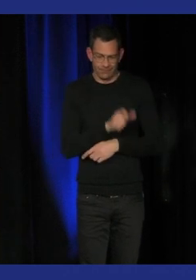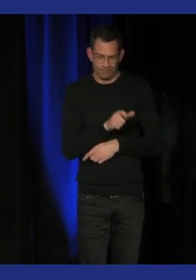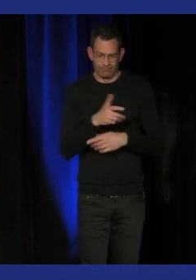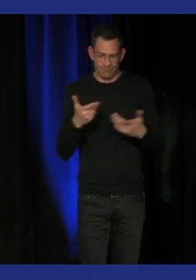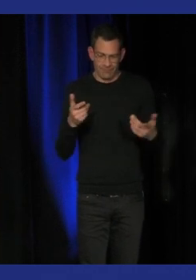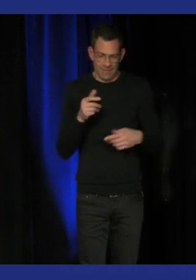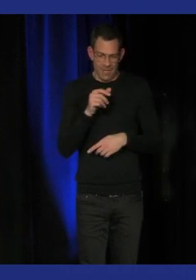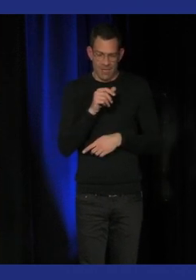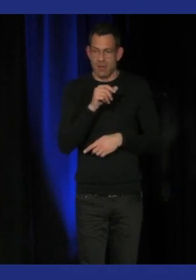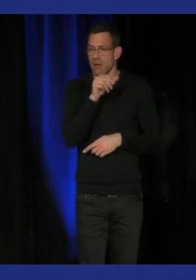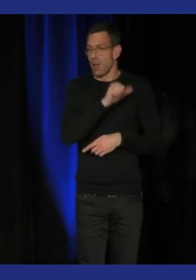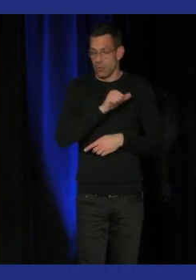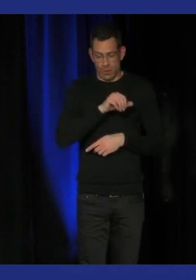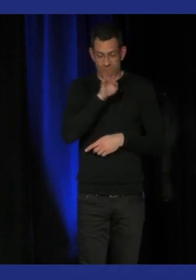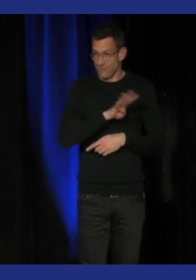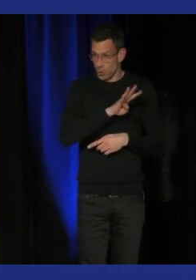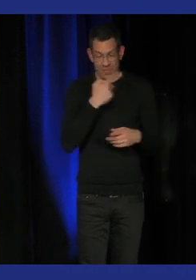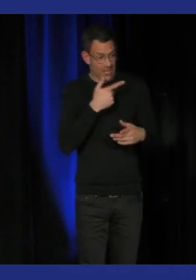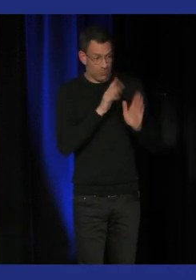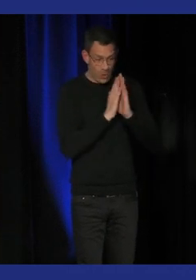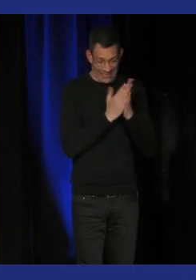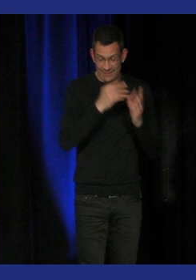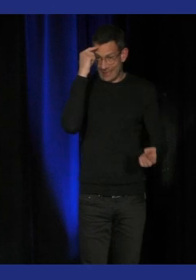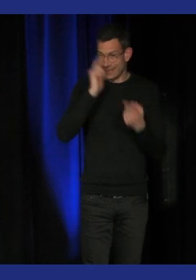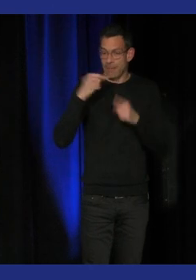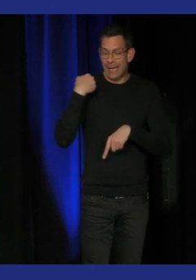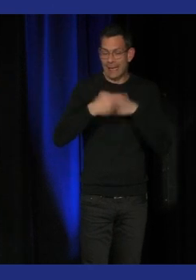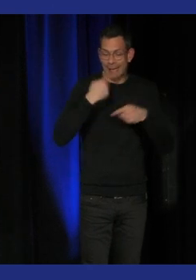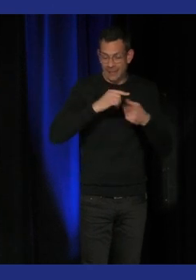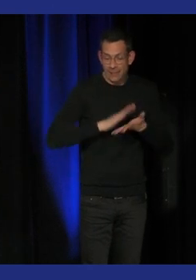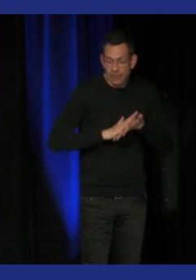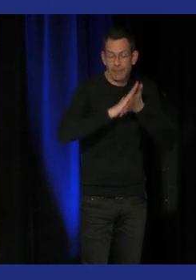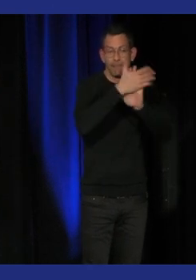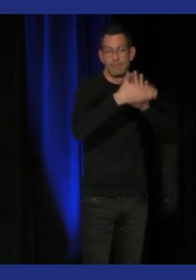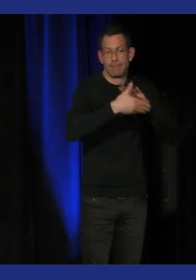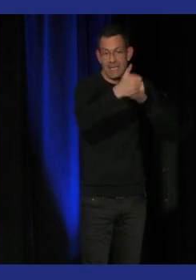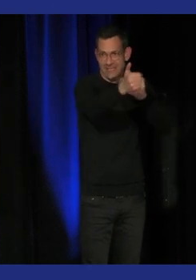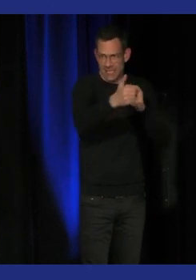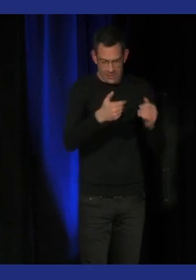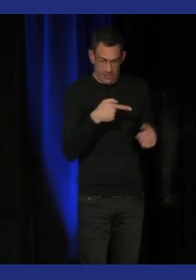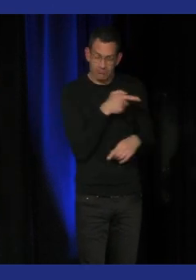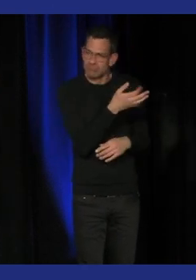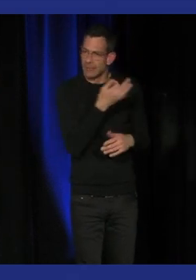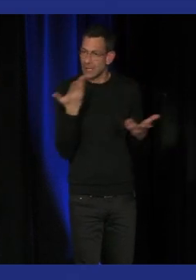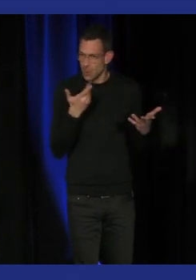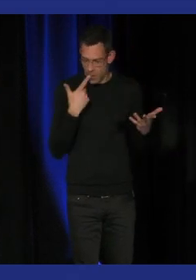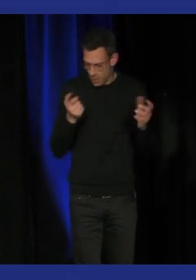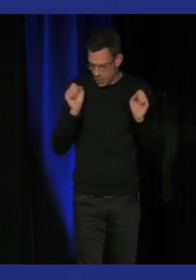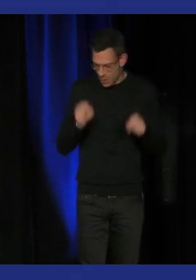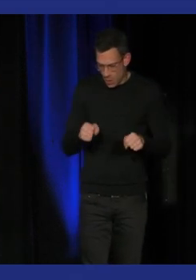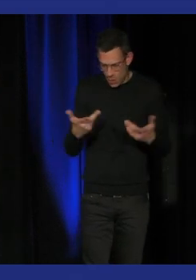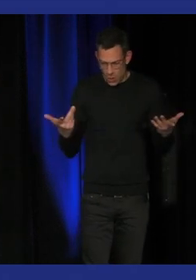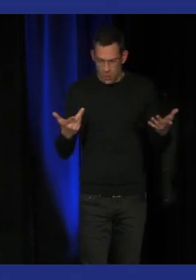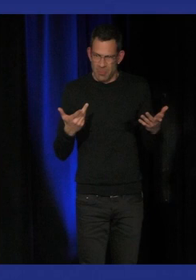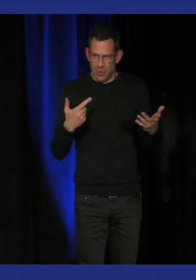avait développé, dans un ouvrage intitulé « Les rites de passage », l'idée que nous pouvions être dans un rite de